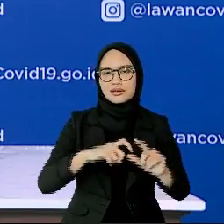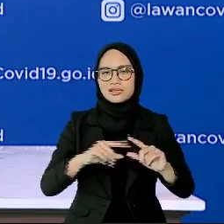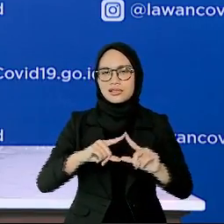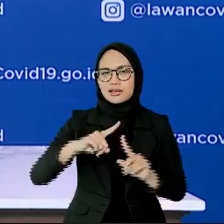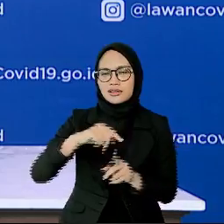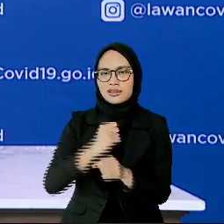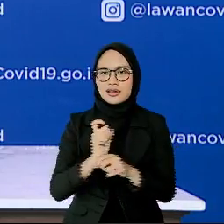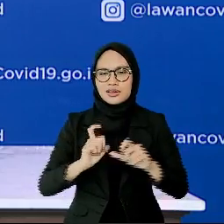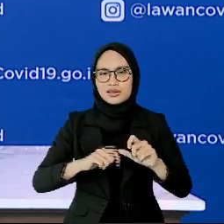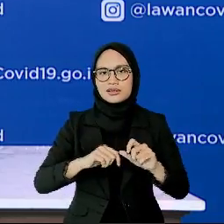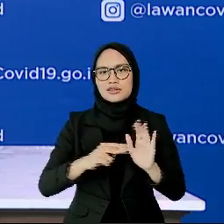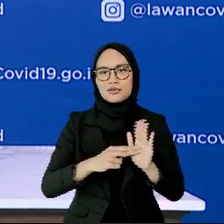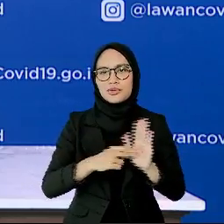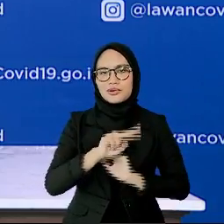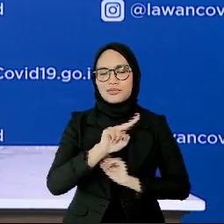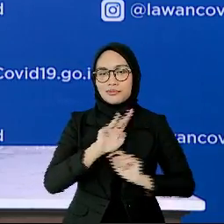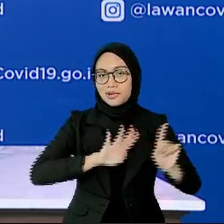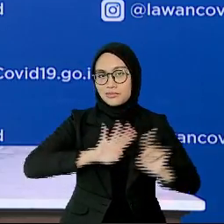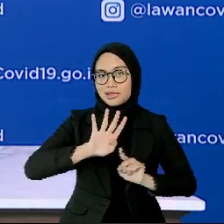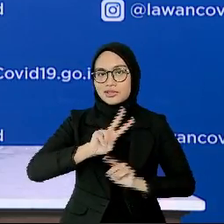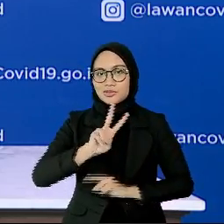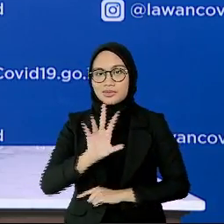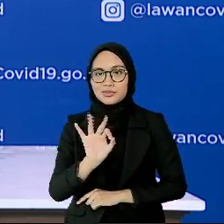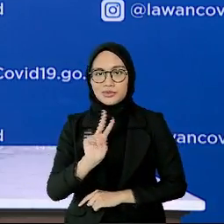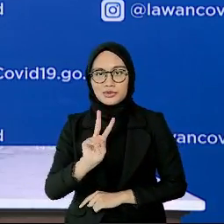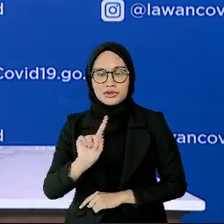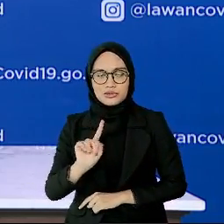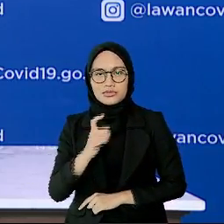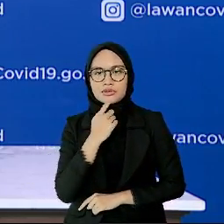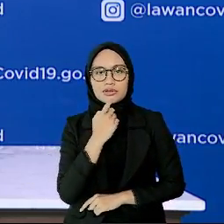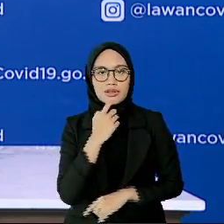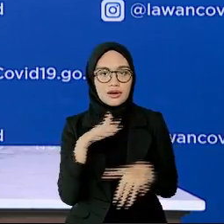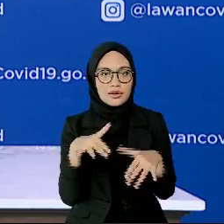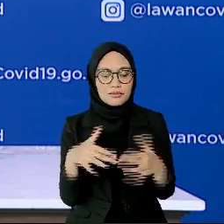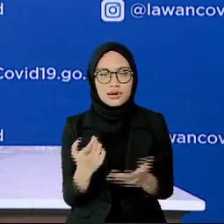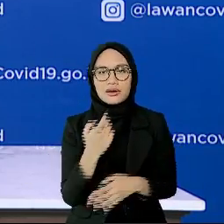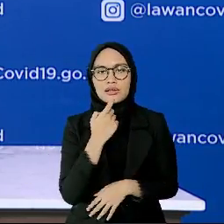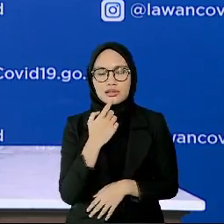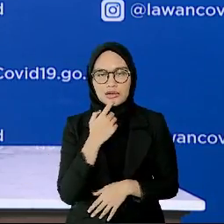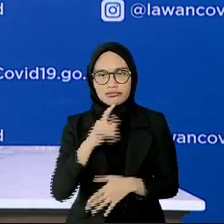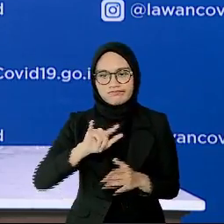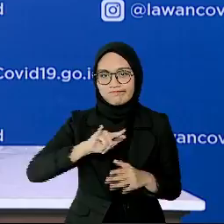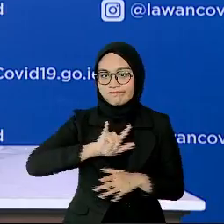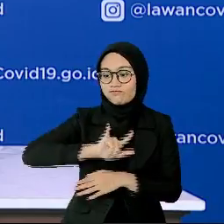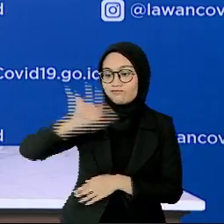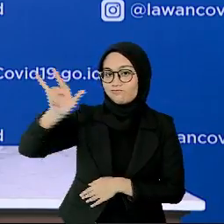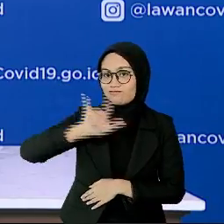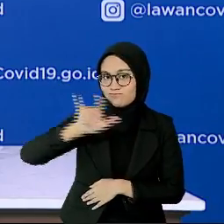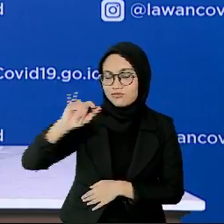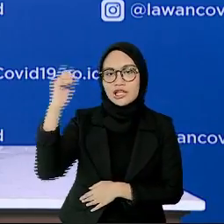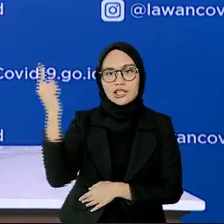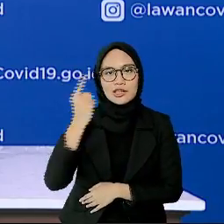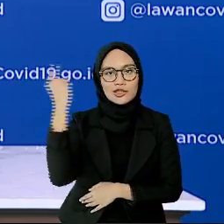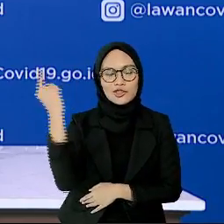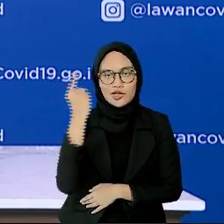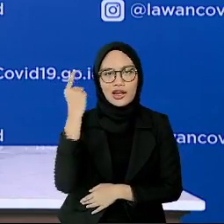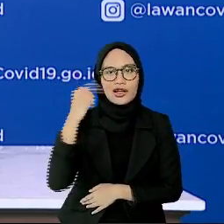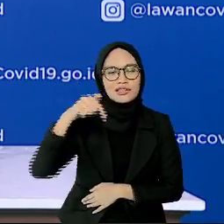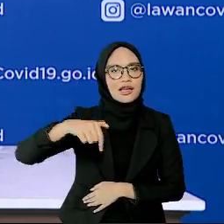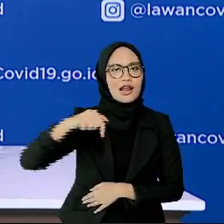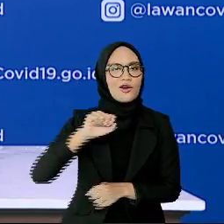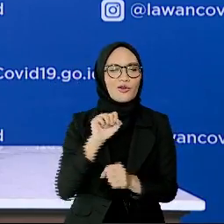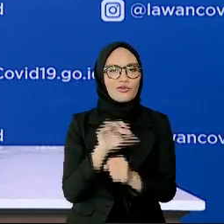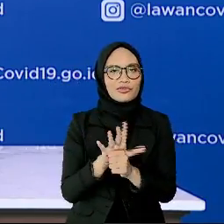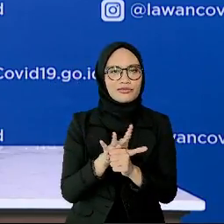nomor 14 tahun 2021 tentang perjalanan internasional pada masa pandemi COVID-19 yang